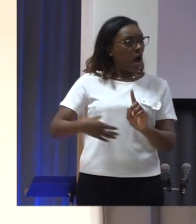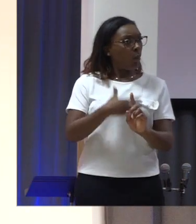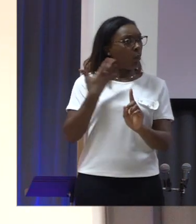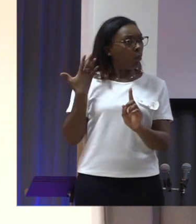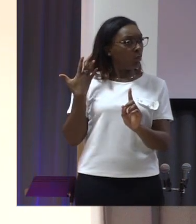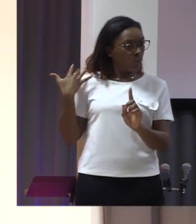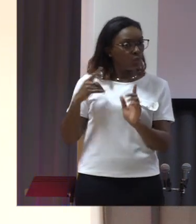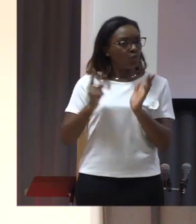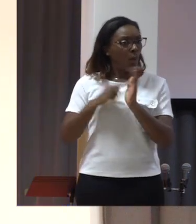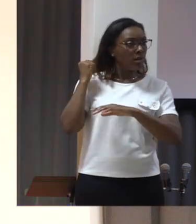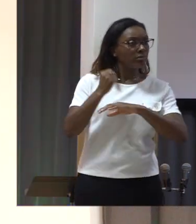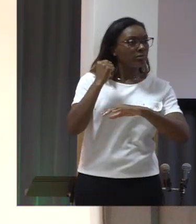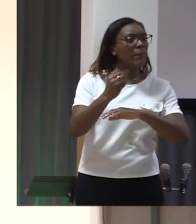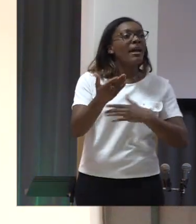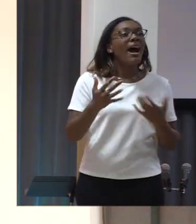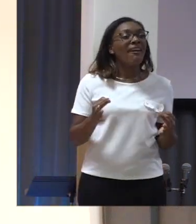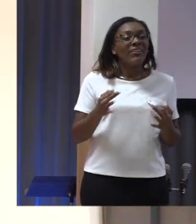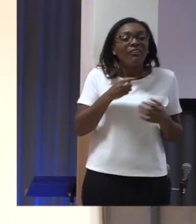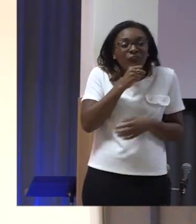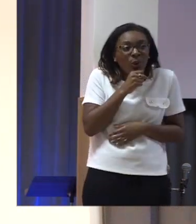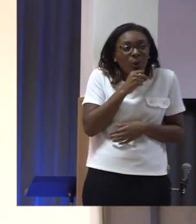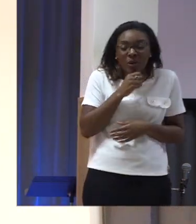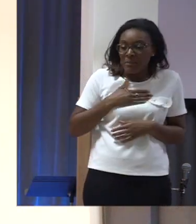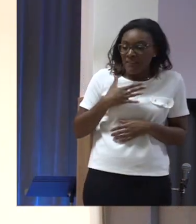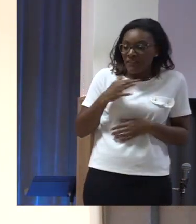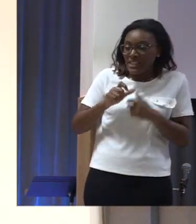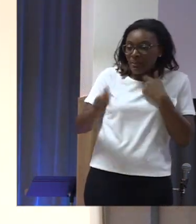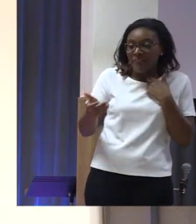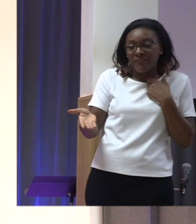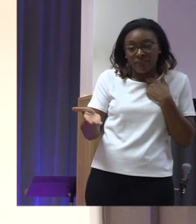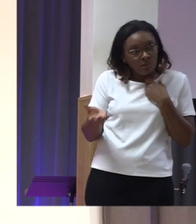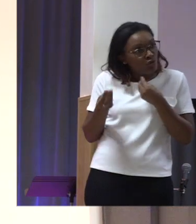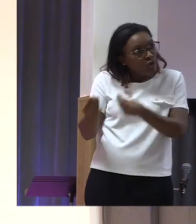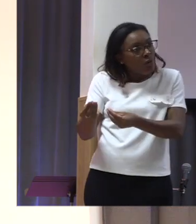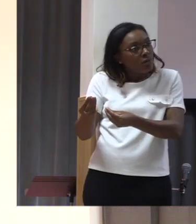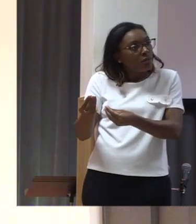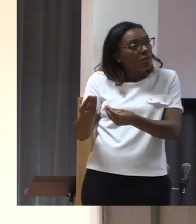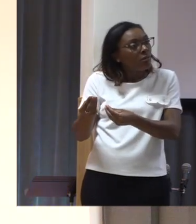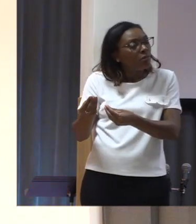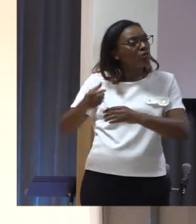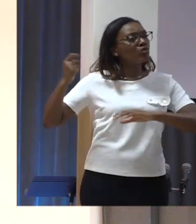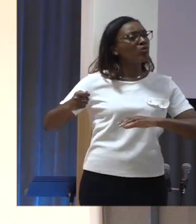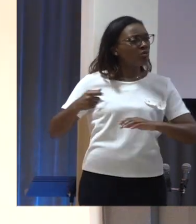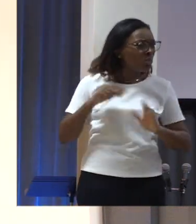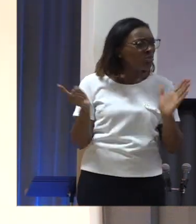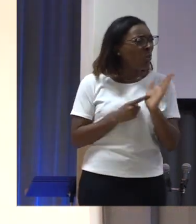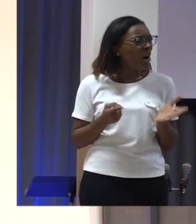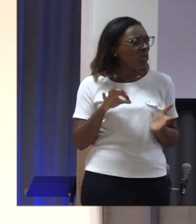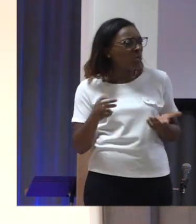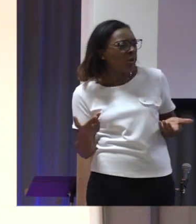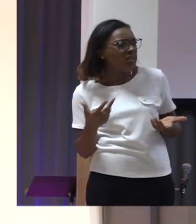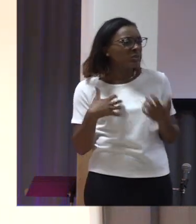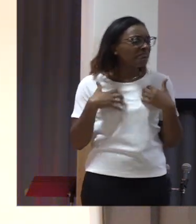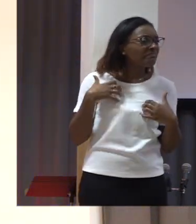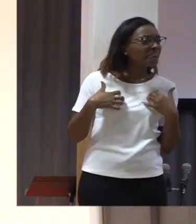de questions que l'on peut se poser. Le texte ne dit rien, mais lorsque nous lisons le verset 3, il est écrit que